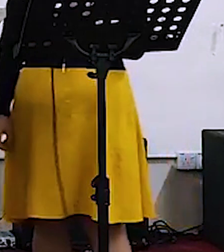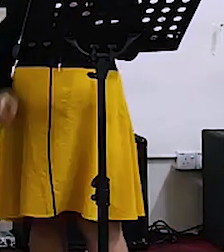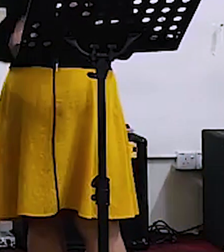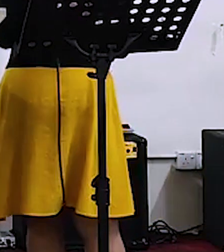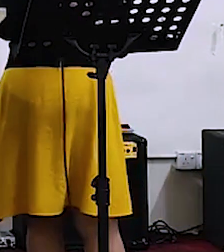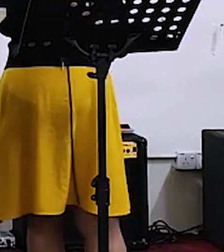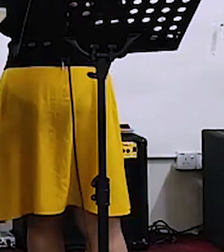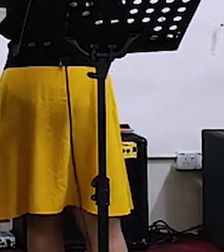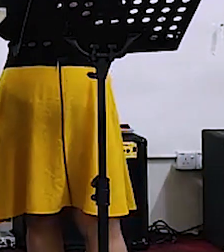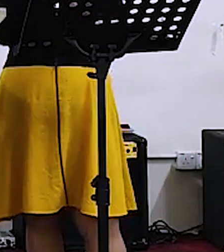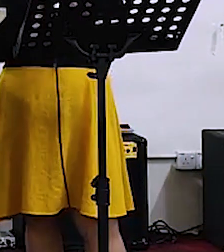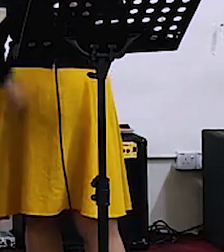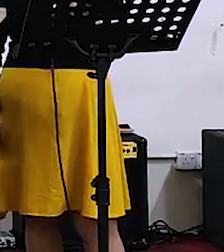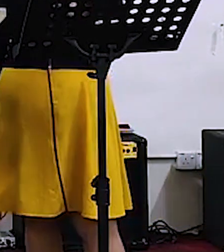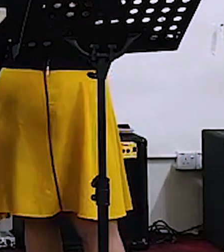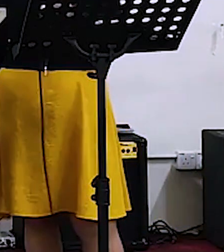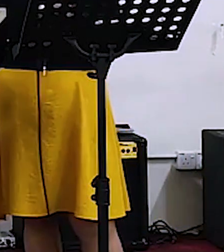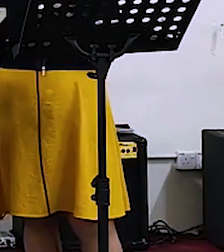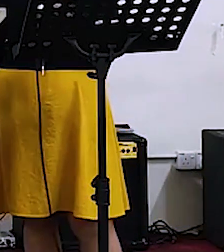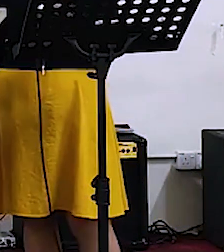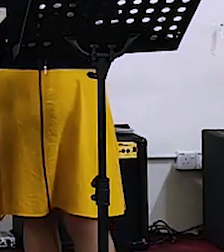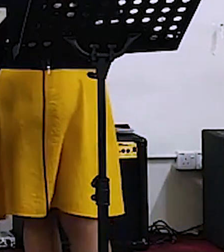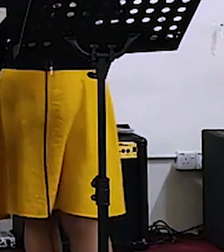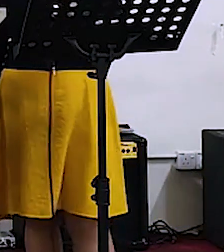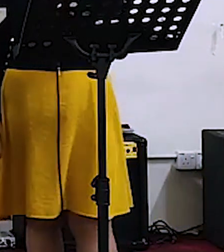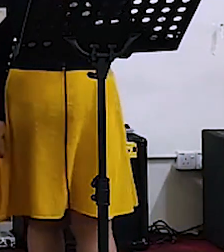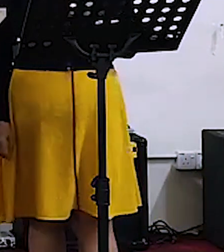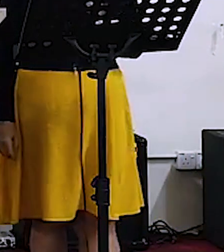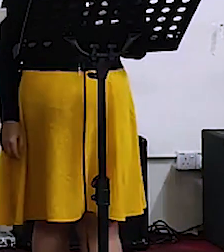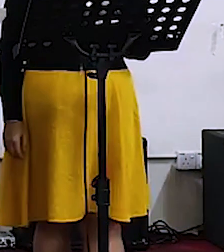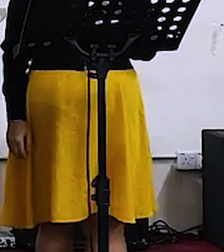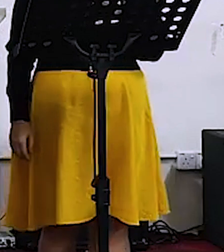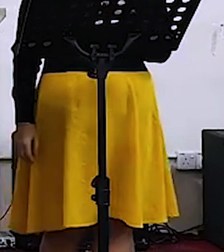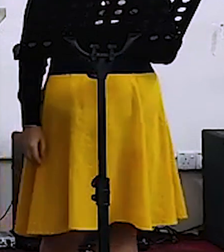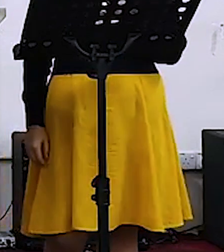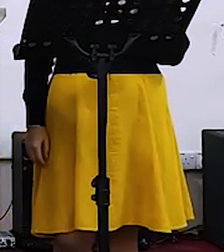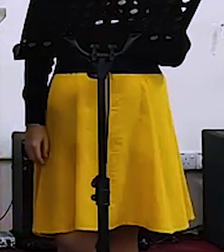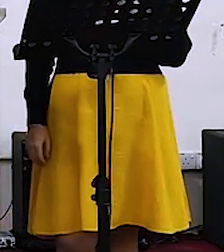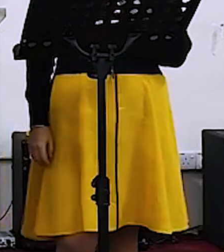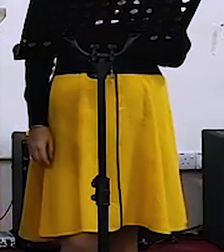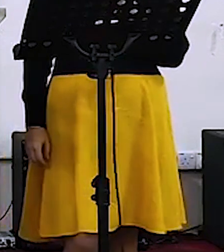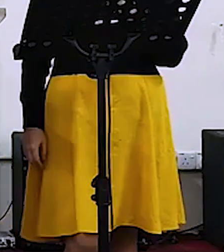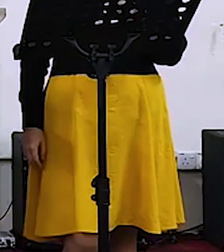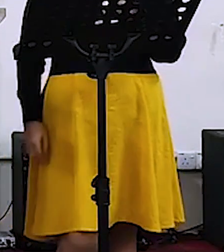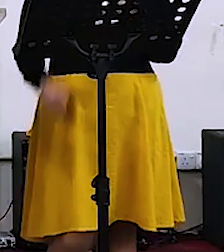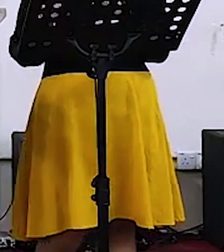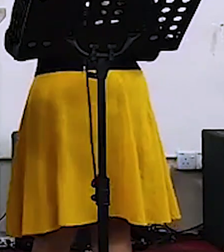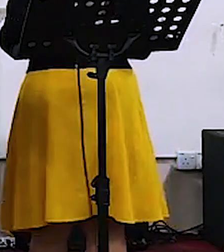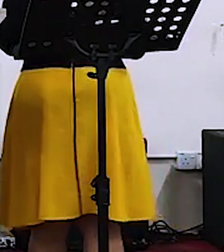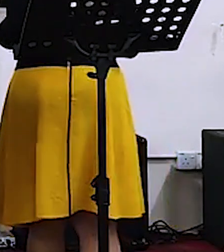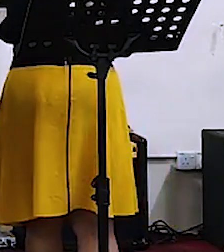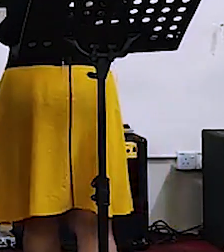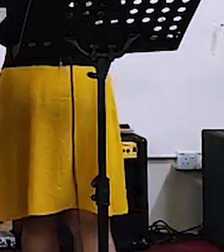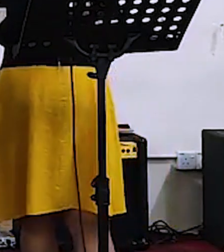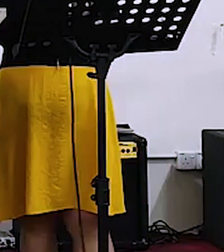thing. 但是他们其实是完全不一样的意思。 Often used, you know, incorrectly. 时常呢，我